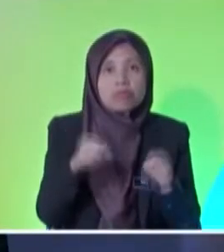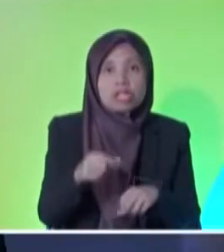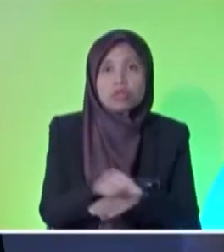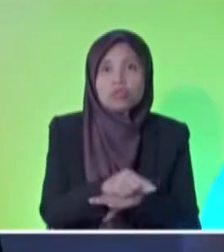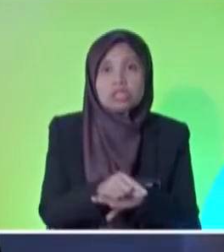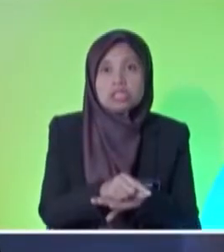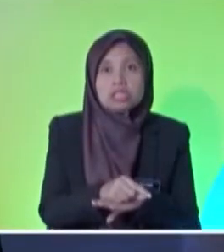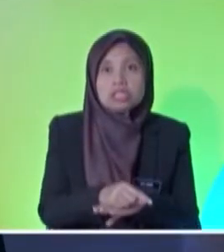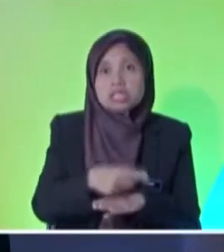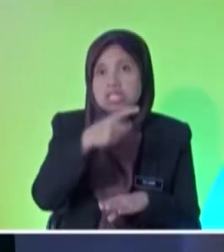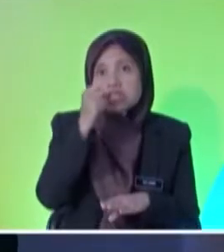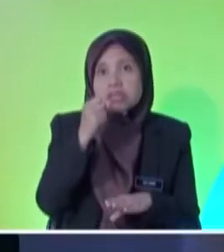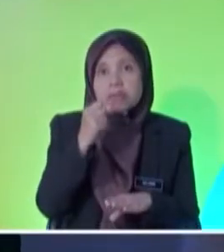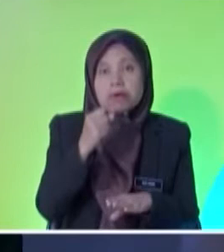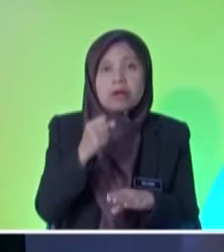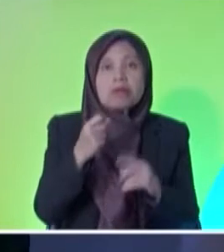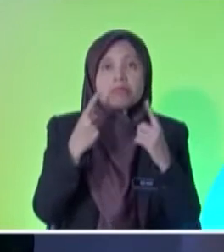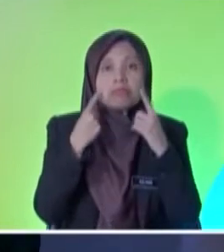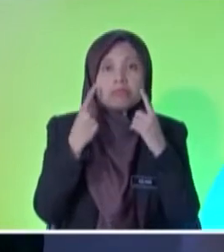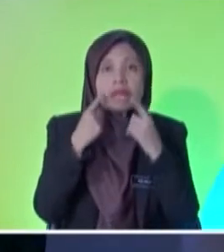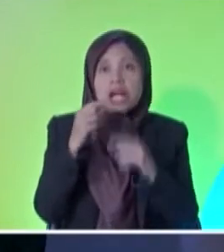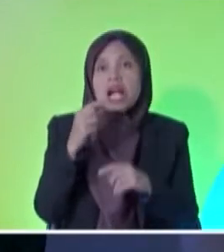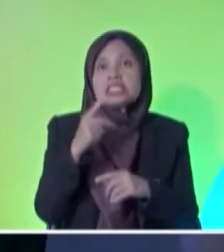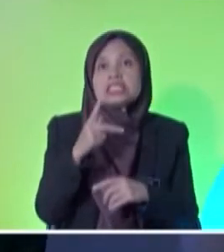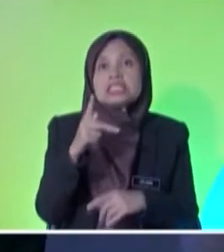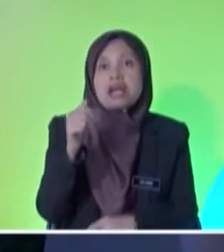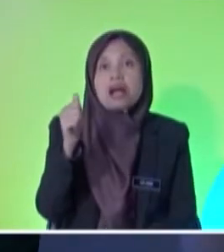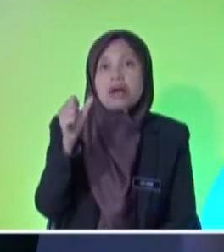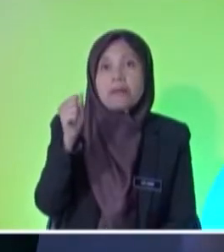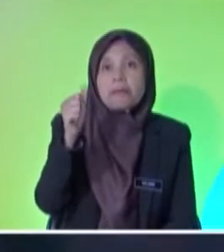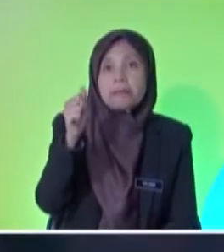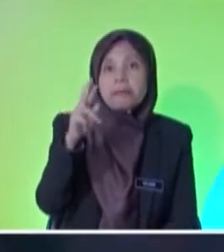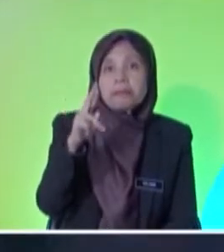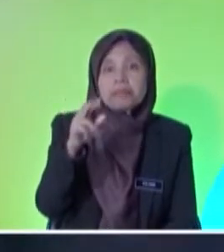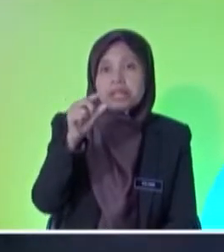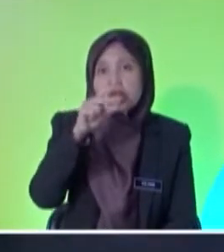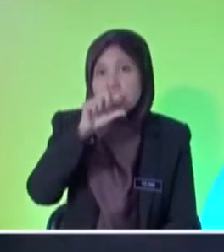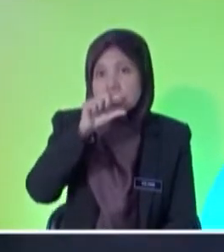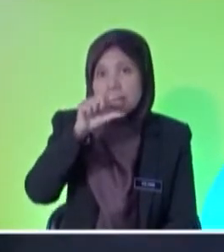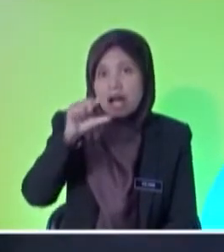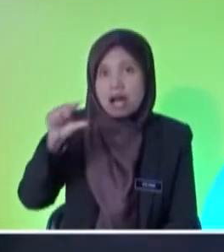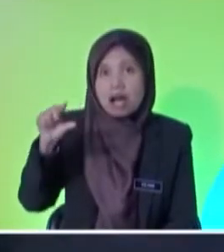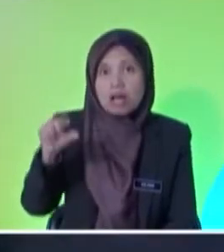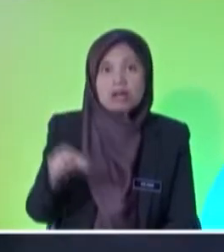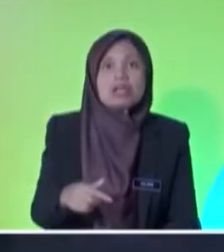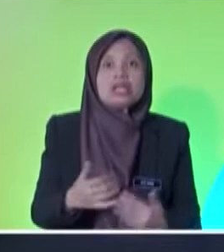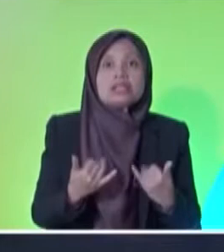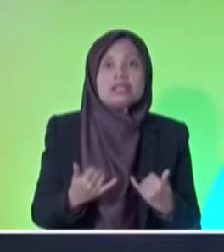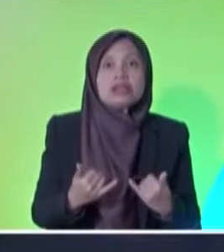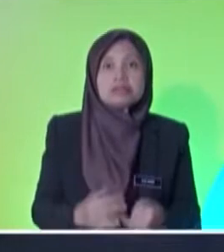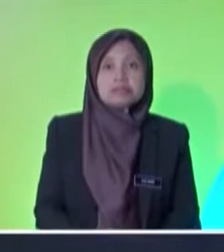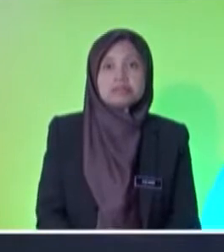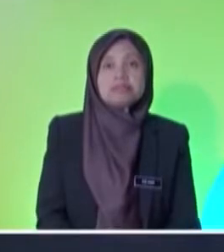pasti pasti kita ayo dahulu baik Makasih Bahari kita Alhamdulillah sekarang IUD